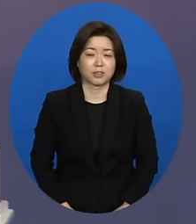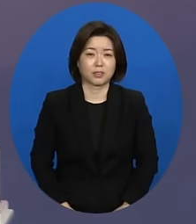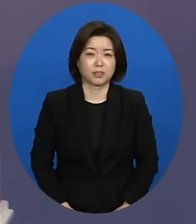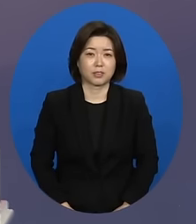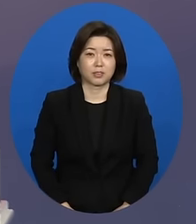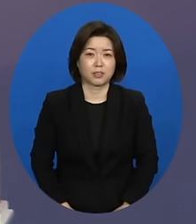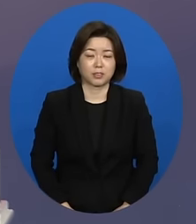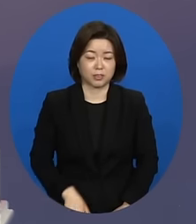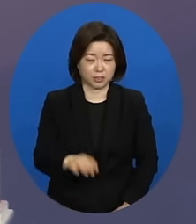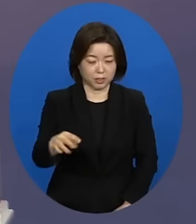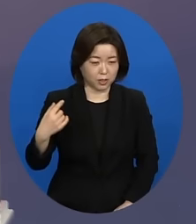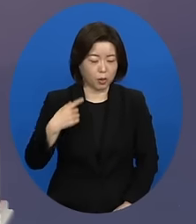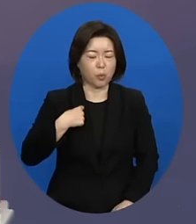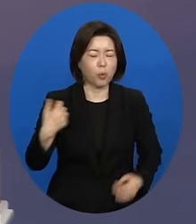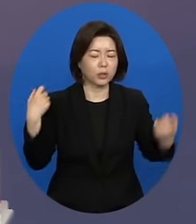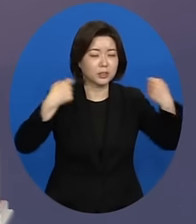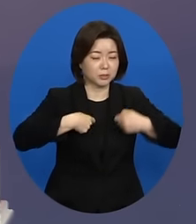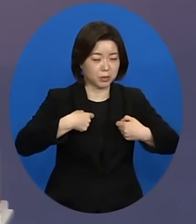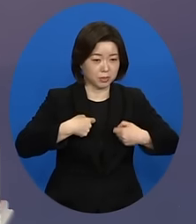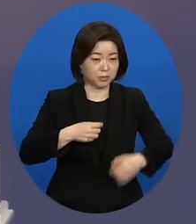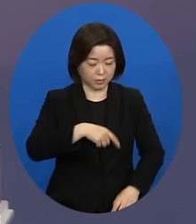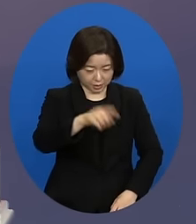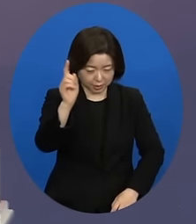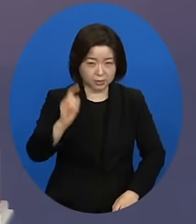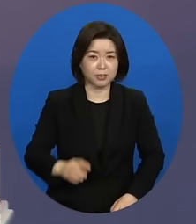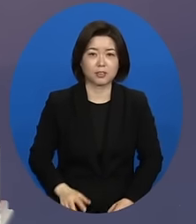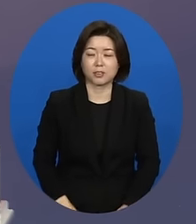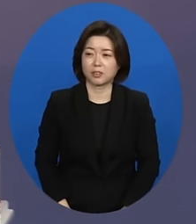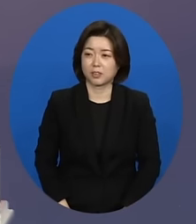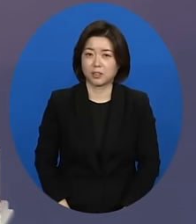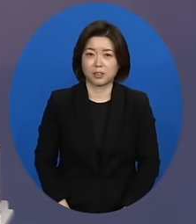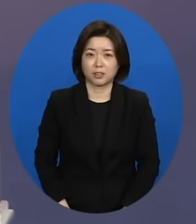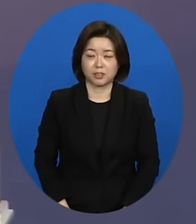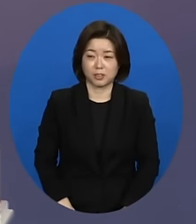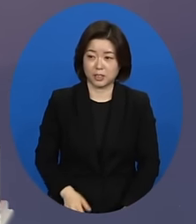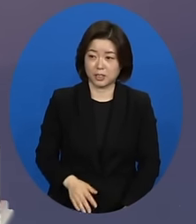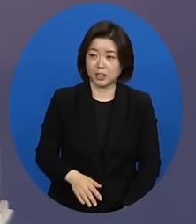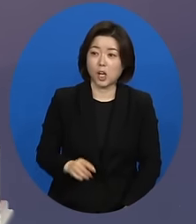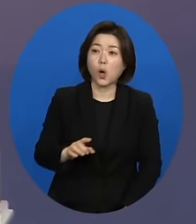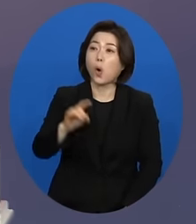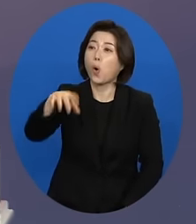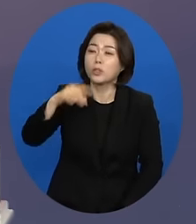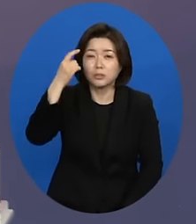옷 입었습니다. 가자. 어디 그러면 안 돼요.